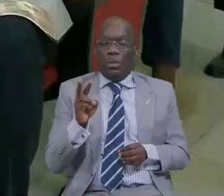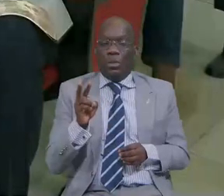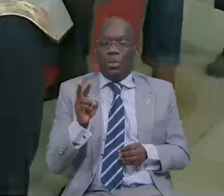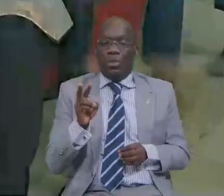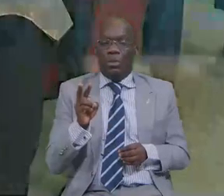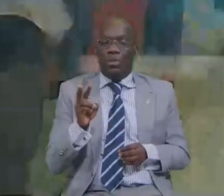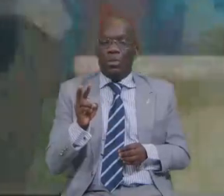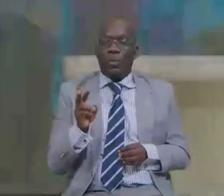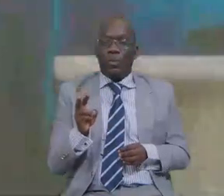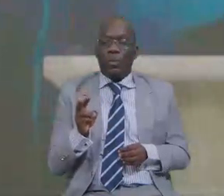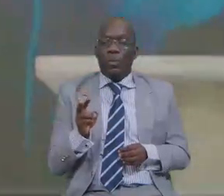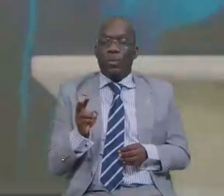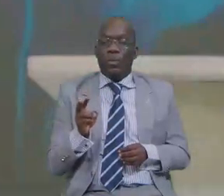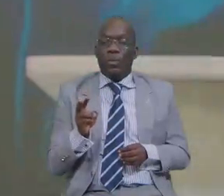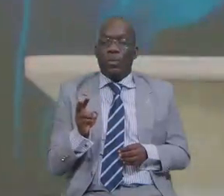Deuxième élément,